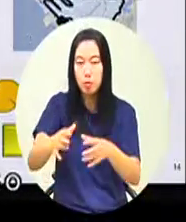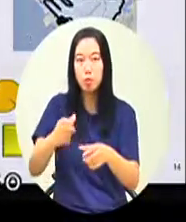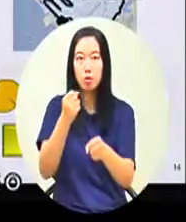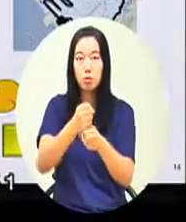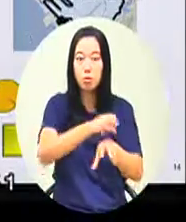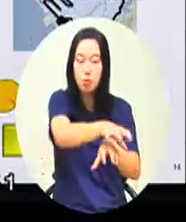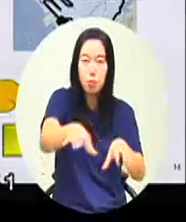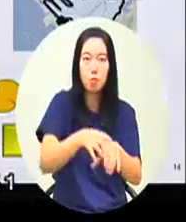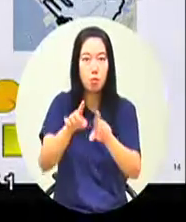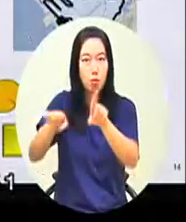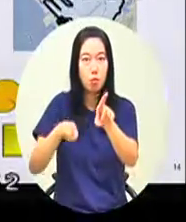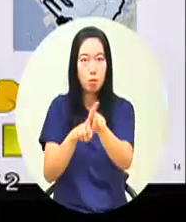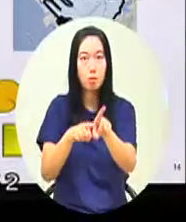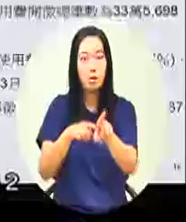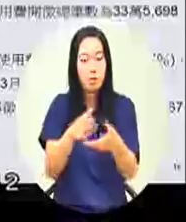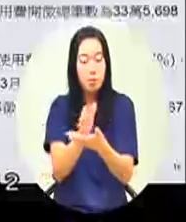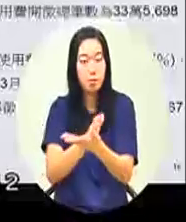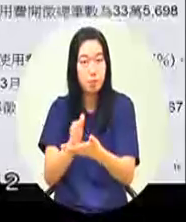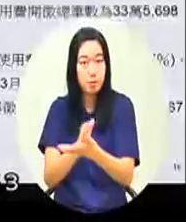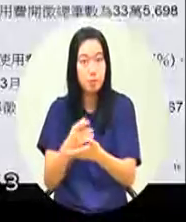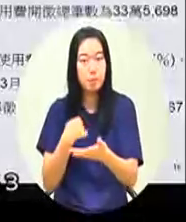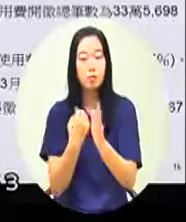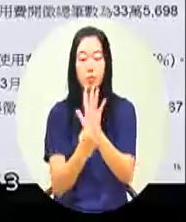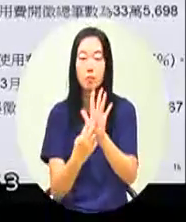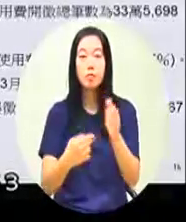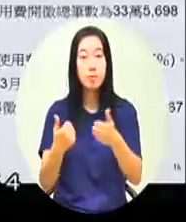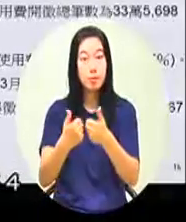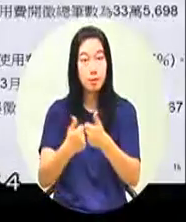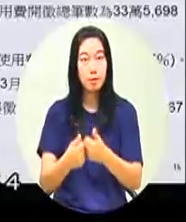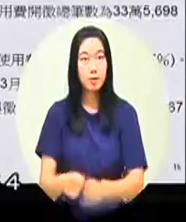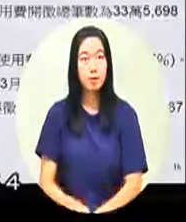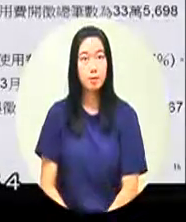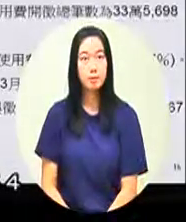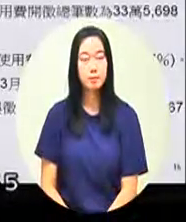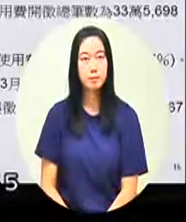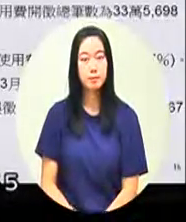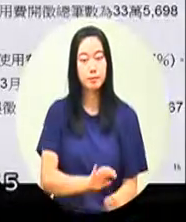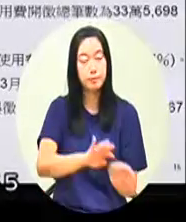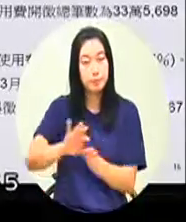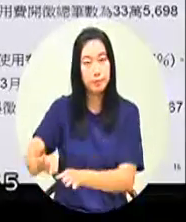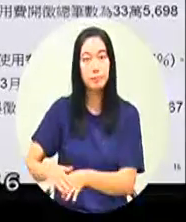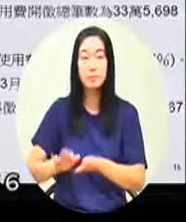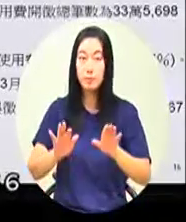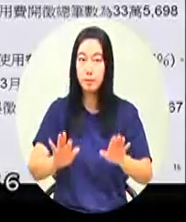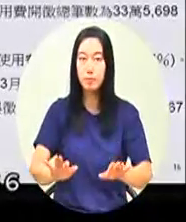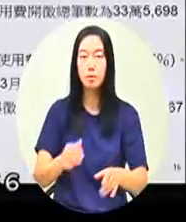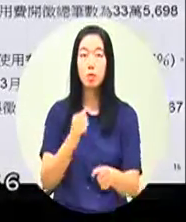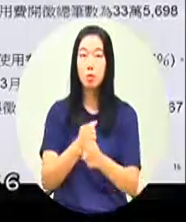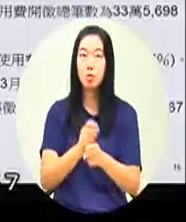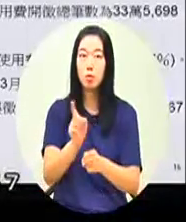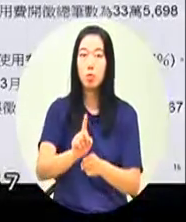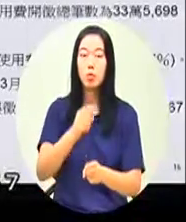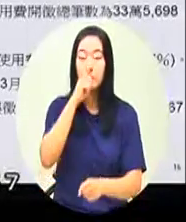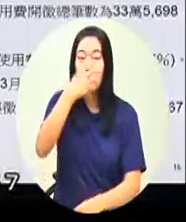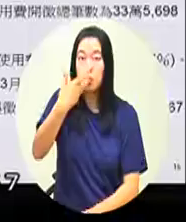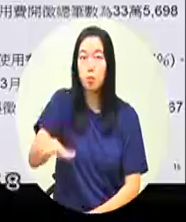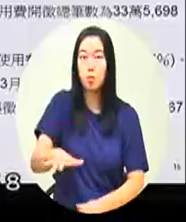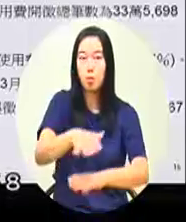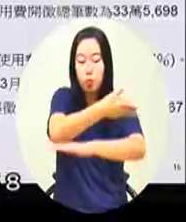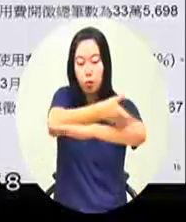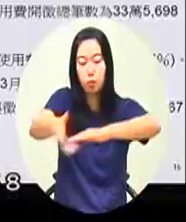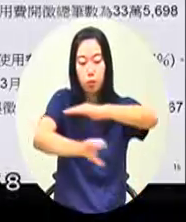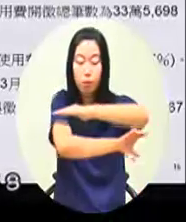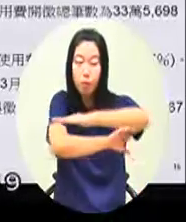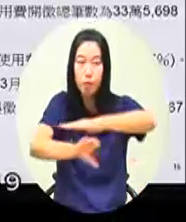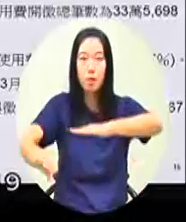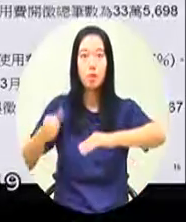境差异影响分析。谢谢。那另外针对目前我们做的这个污水下水道用户